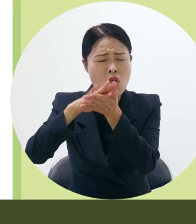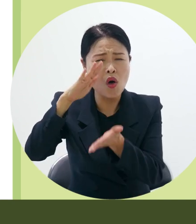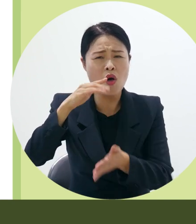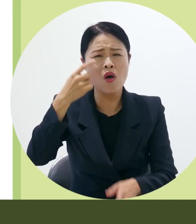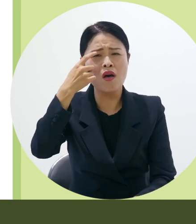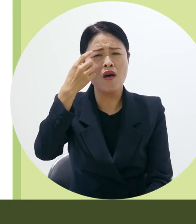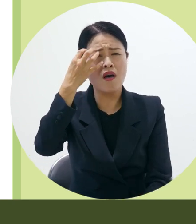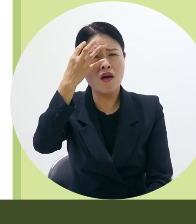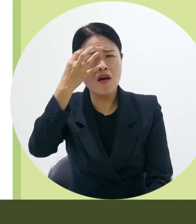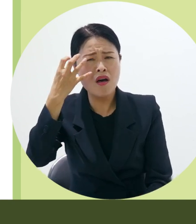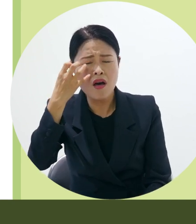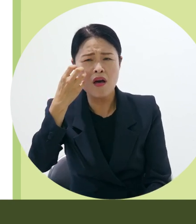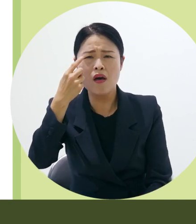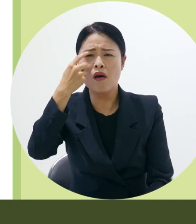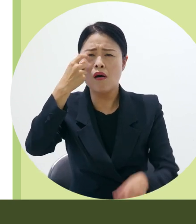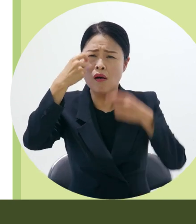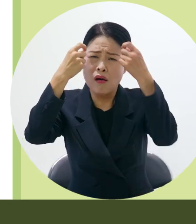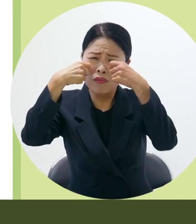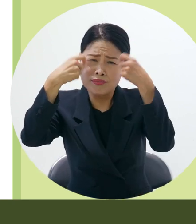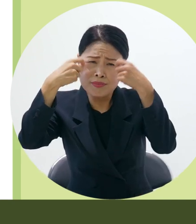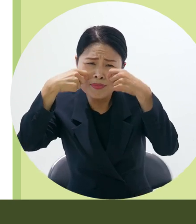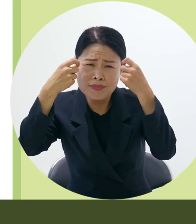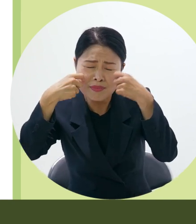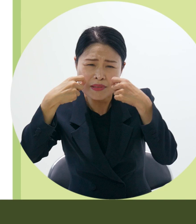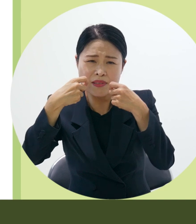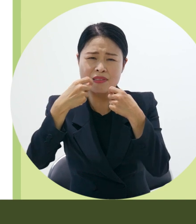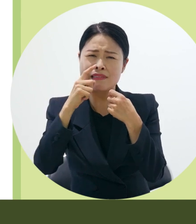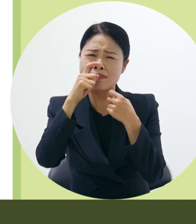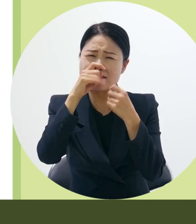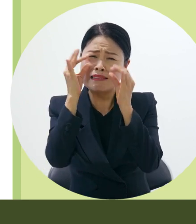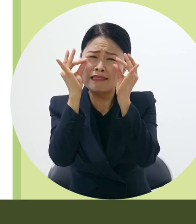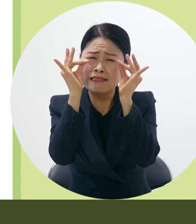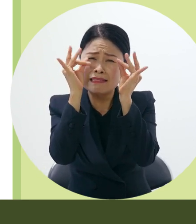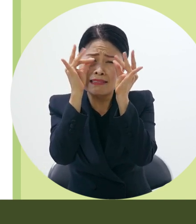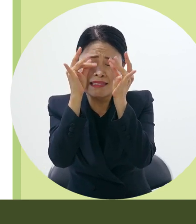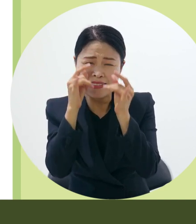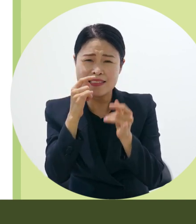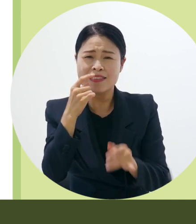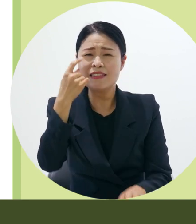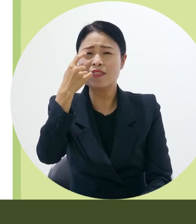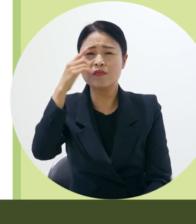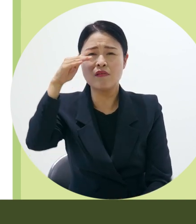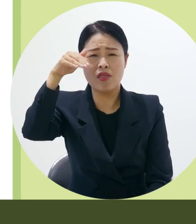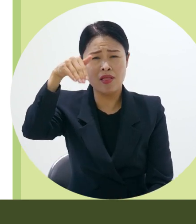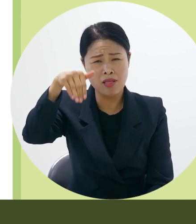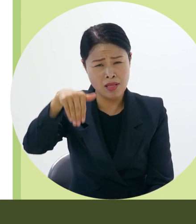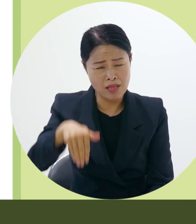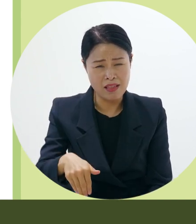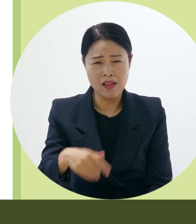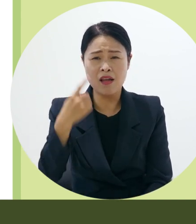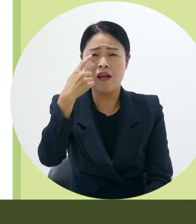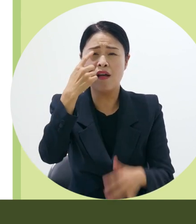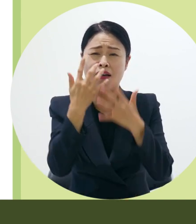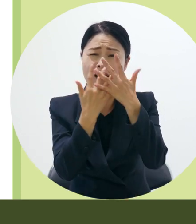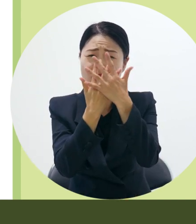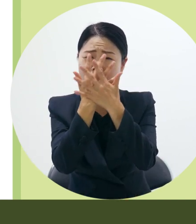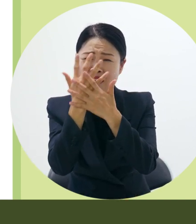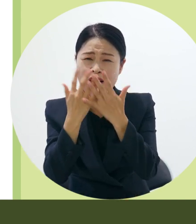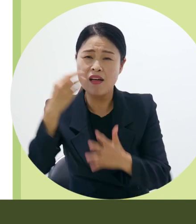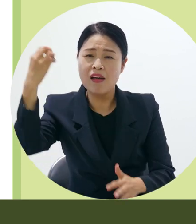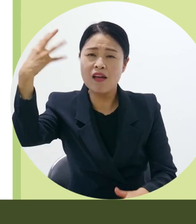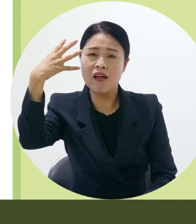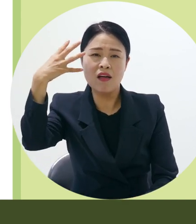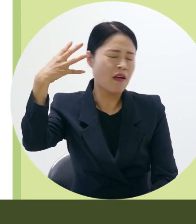자결감, 가려움, 과도한 눈물, 비정상적인 분비물, 시력 둔화, 시야